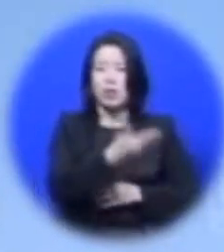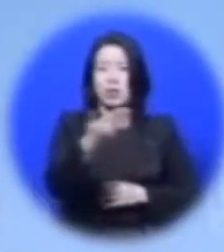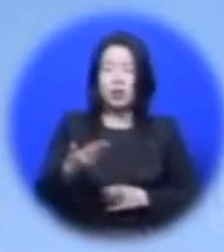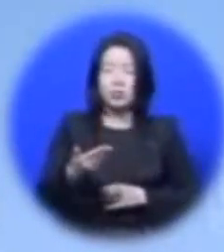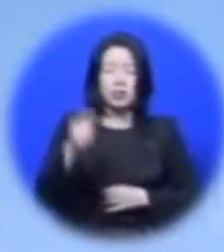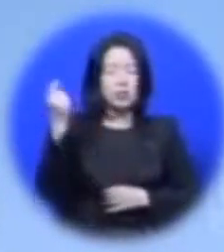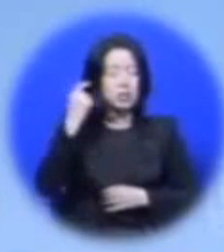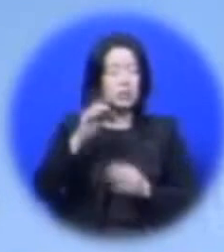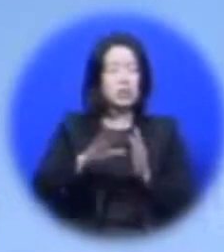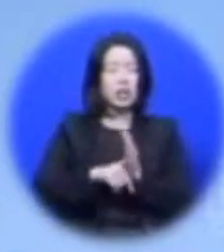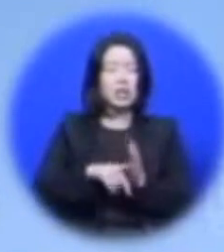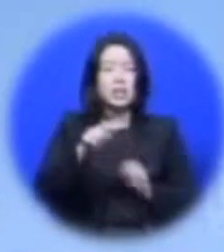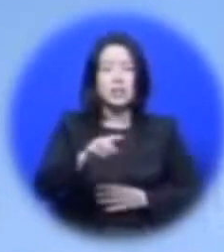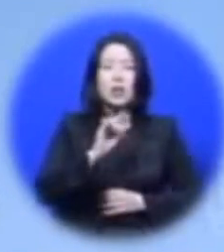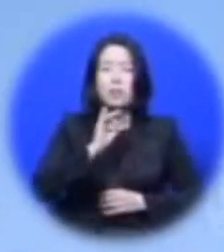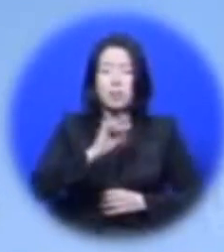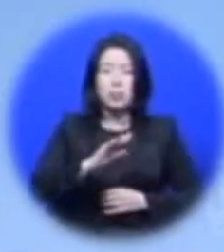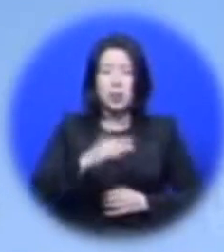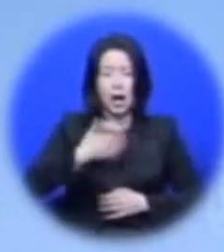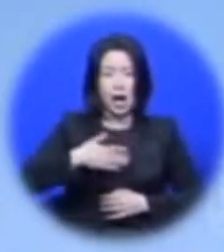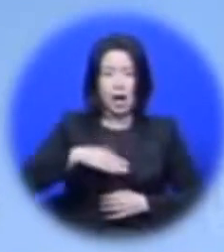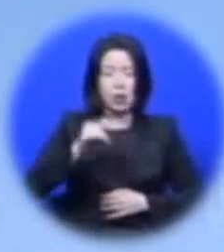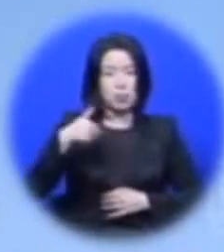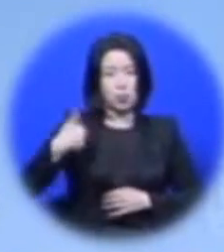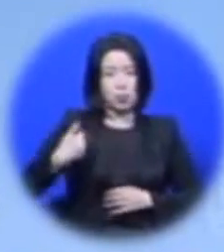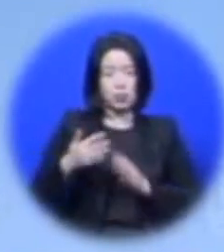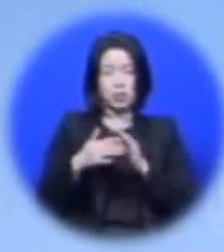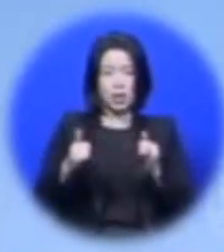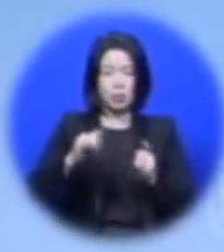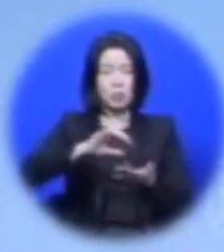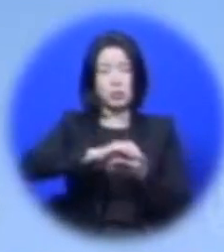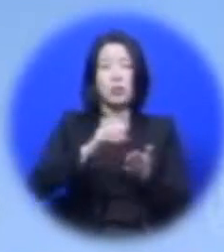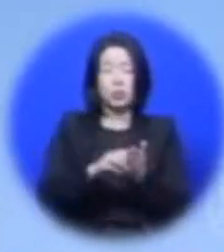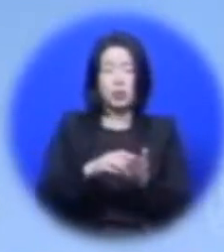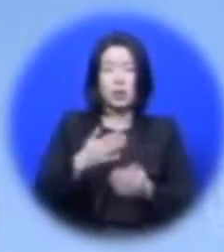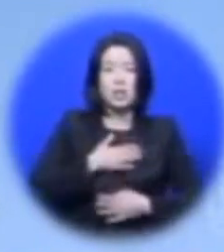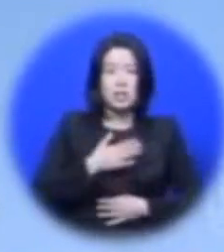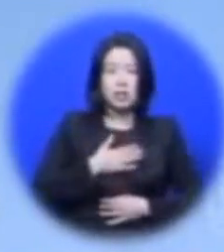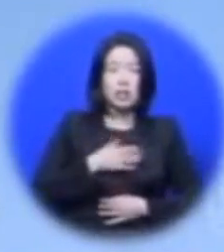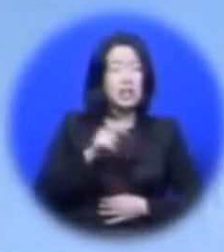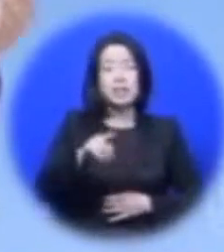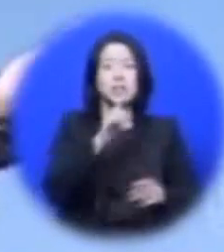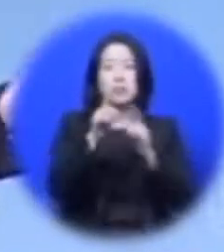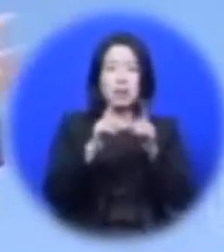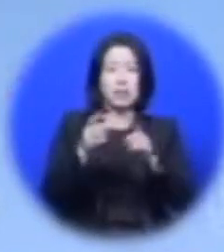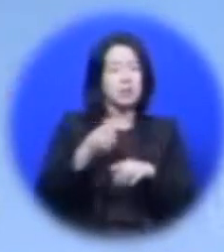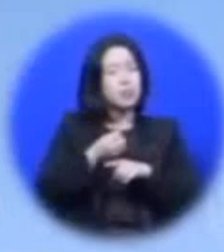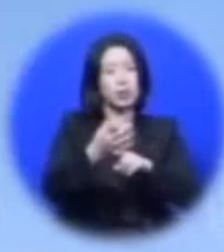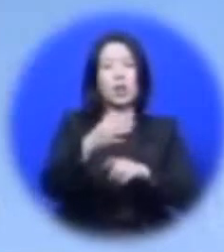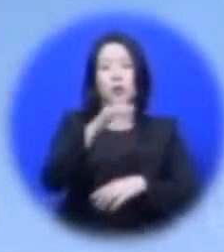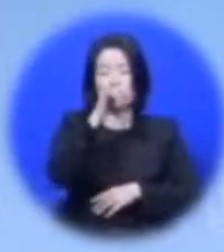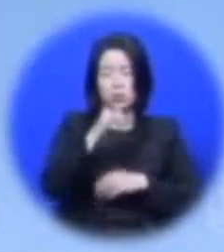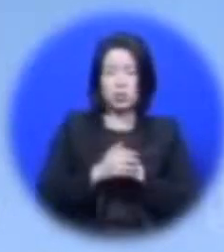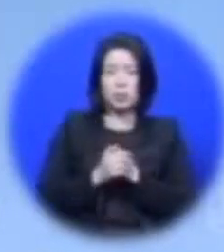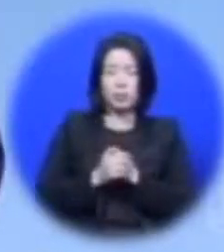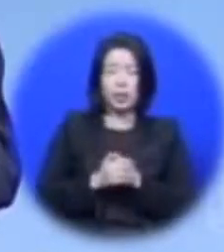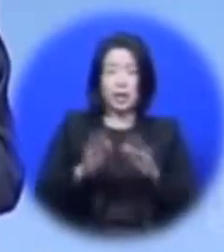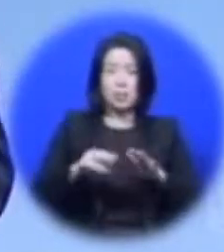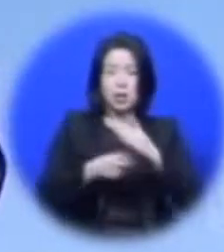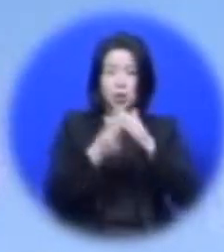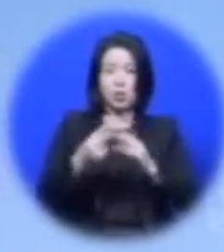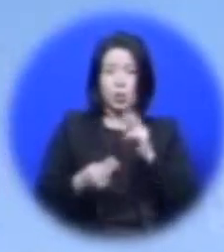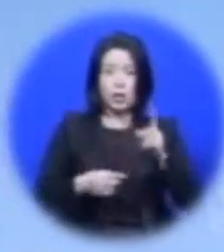들으실 때는 제가 그것밖에는 모르는 사람인 줄로 생각이 들 정도로 저는 그 말씀을 전하고 있어요. 이번에